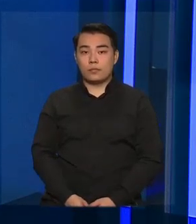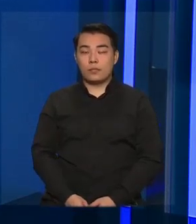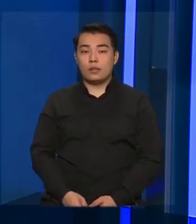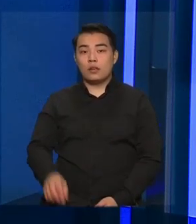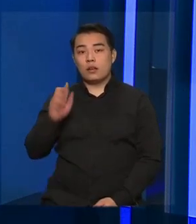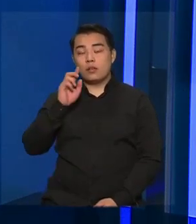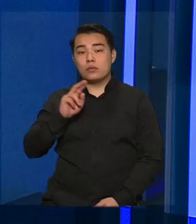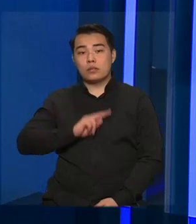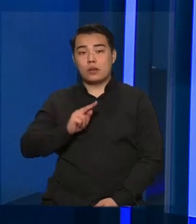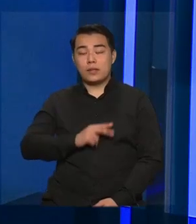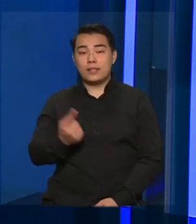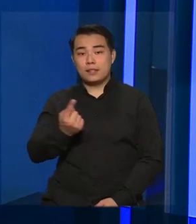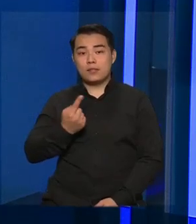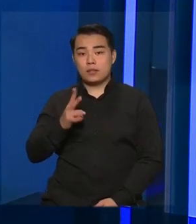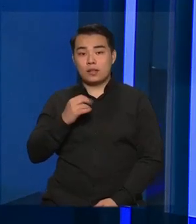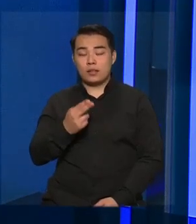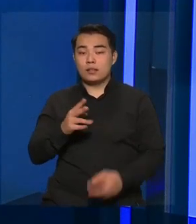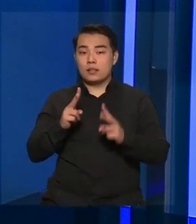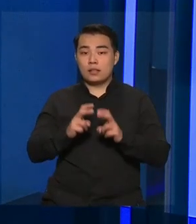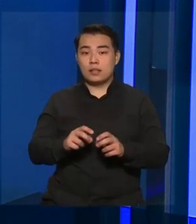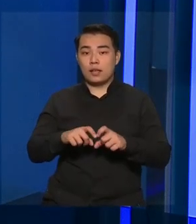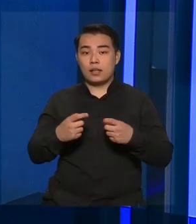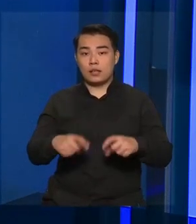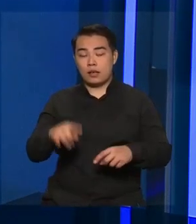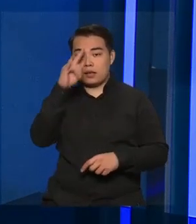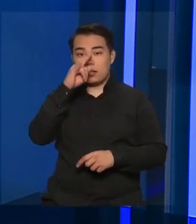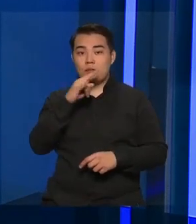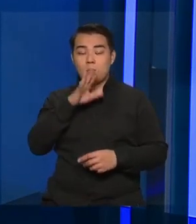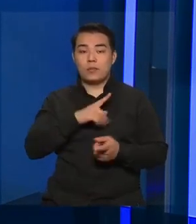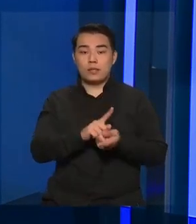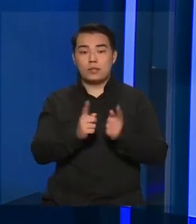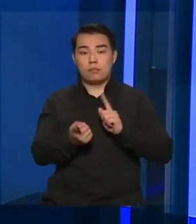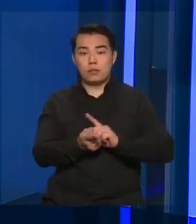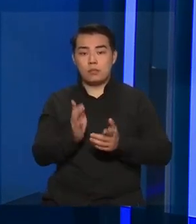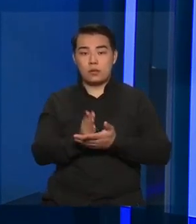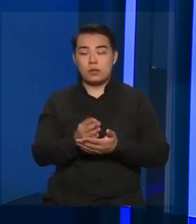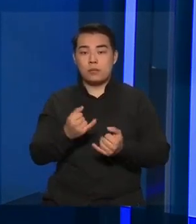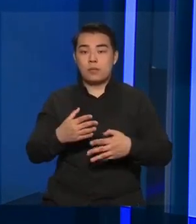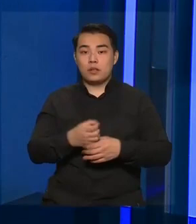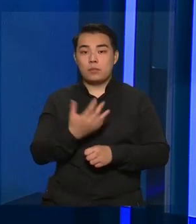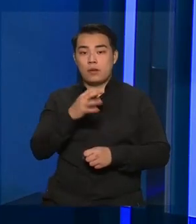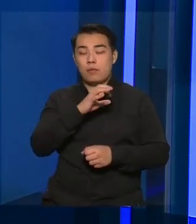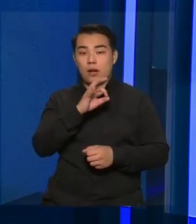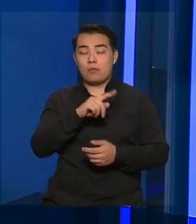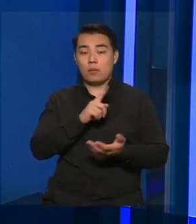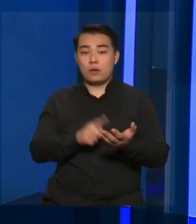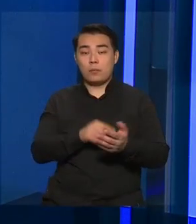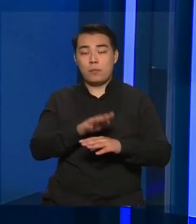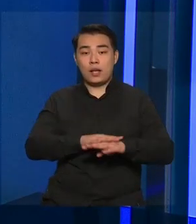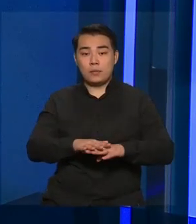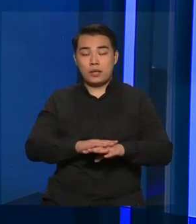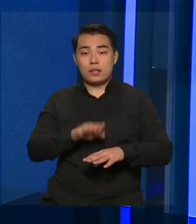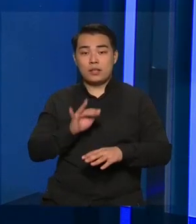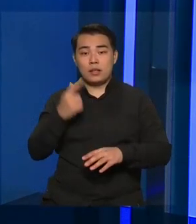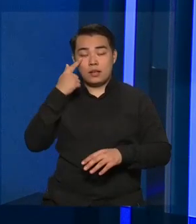Правила проведения единого национального тестирования в Казахстане претерпели изменения. Стало меньше на 5 вопросов по математике и